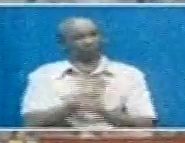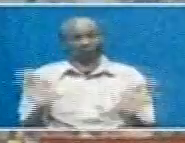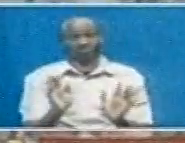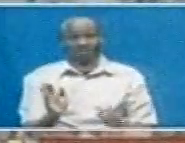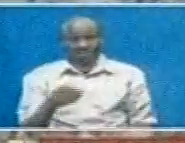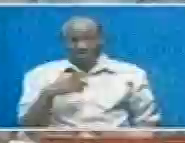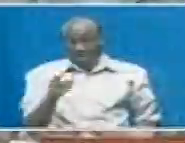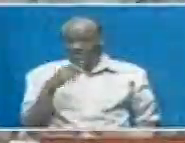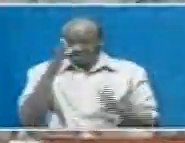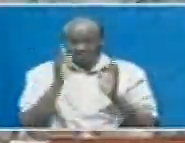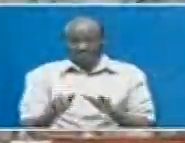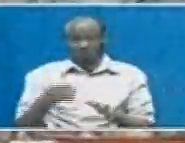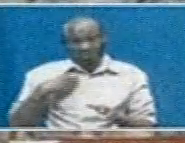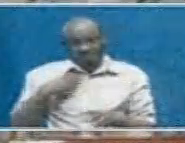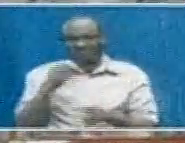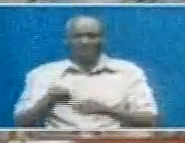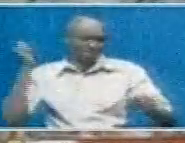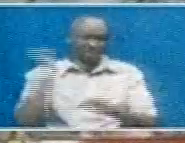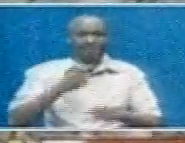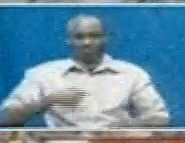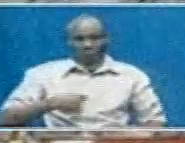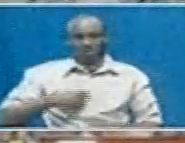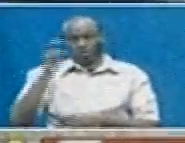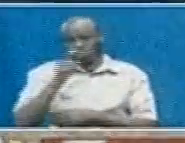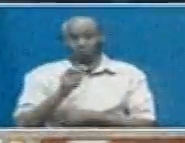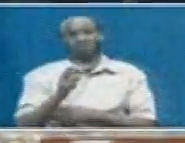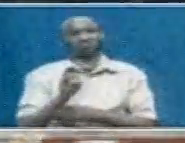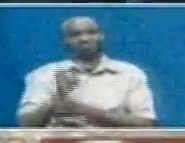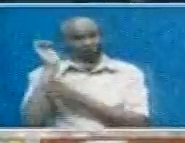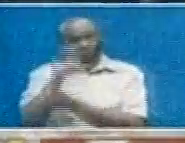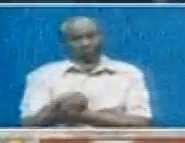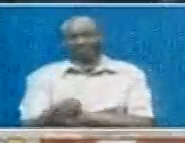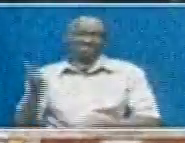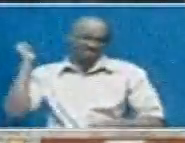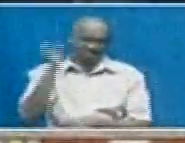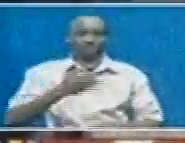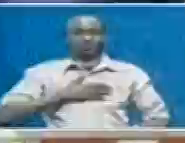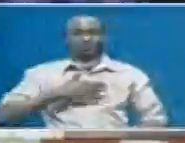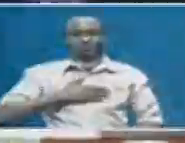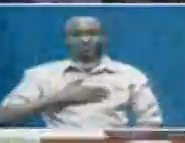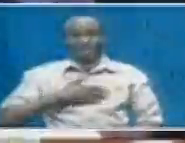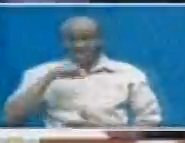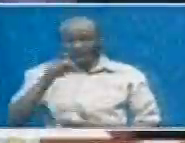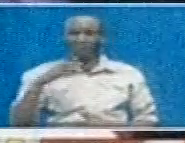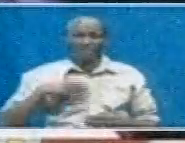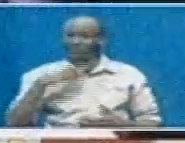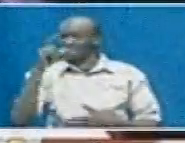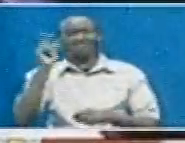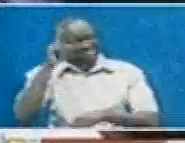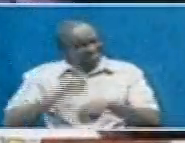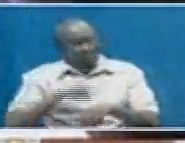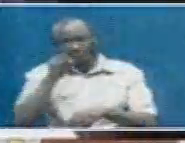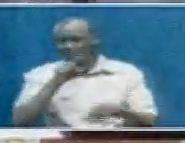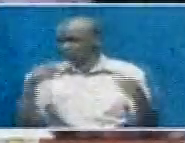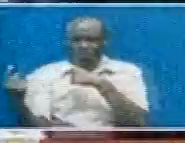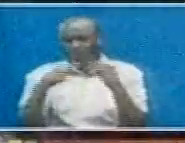Yadaiwa mshukiwa alimpiga mama huyo kifuani kwa kutumia jembe. Wakazi wanadai kuwa hisi mara ya kwanza kwa